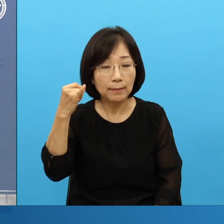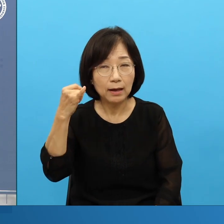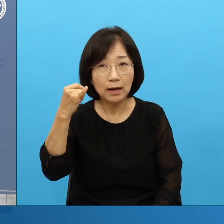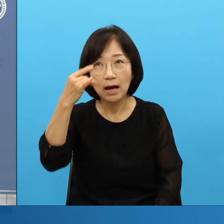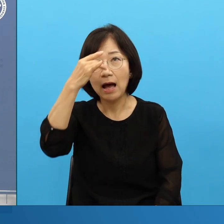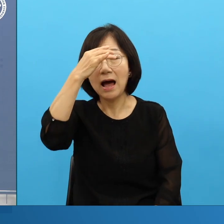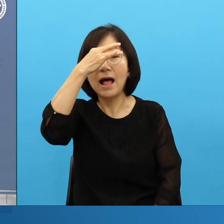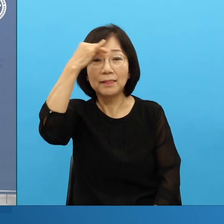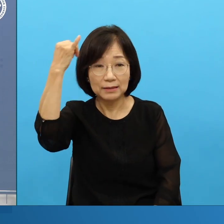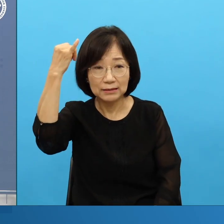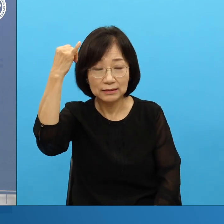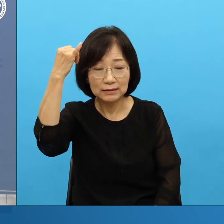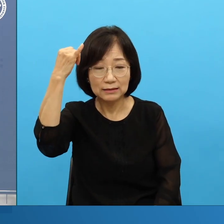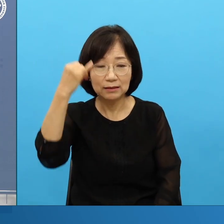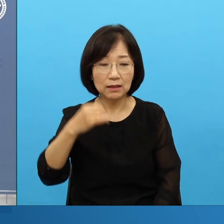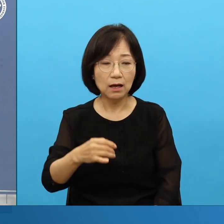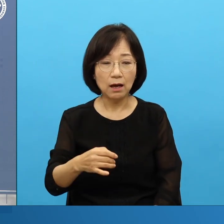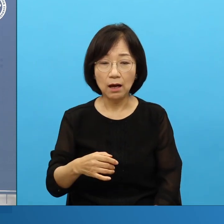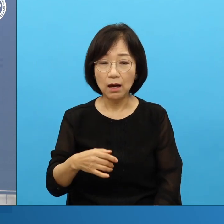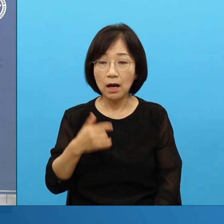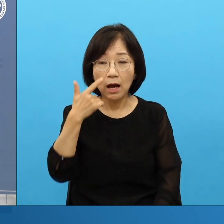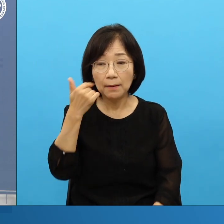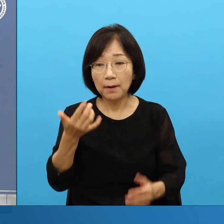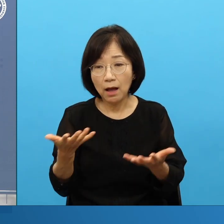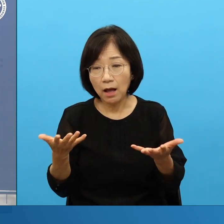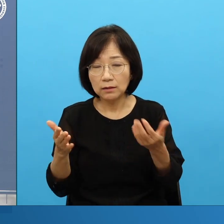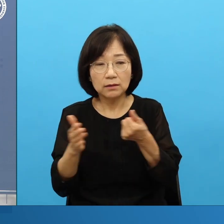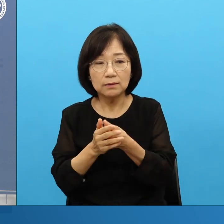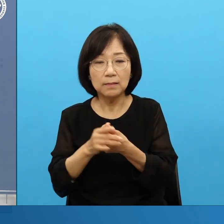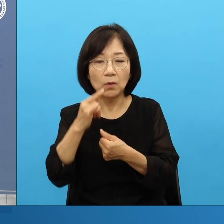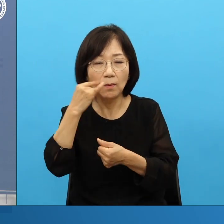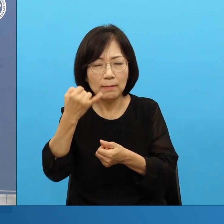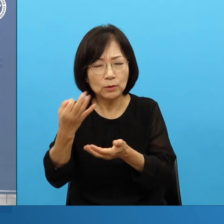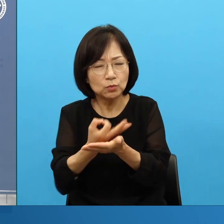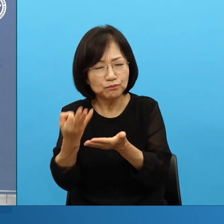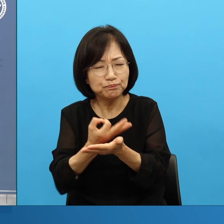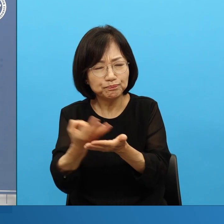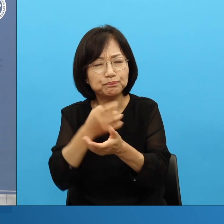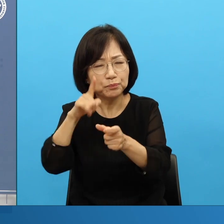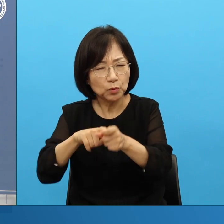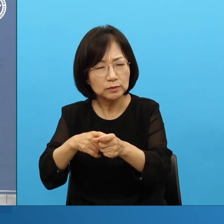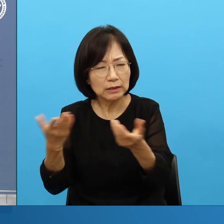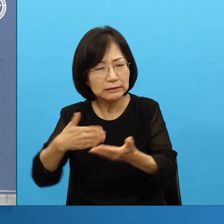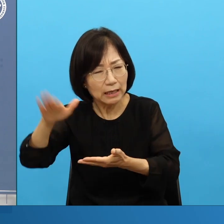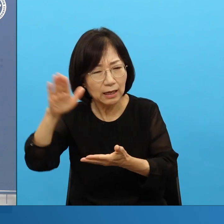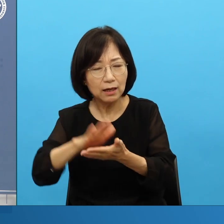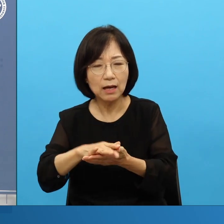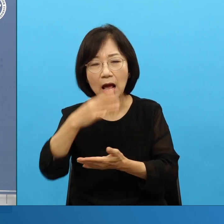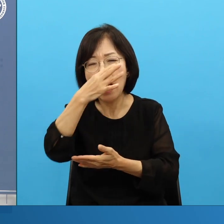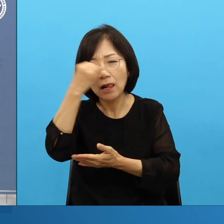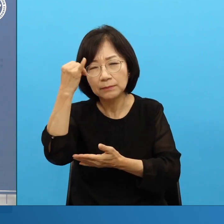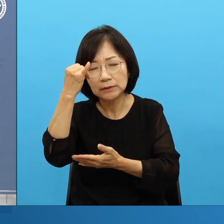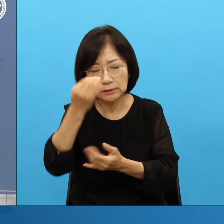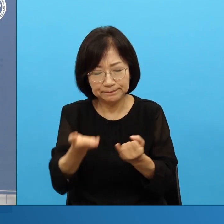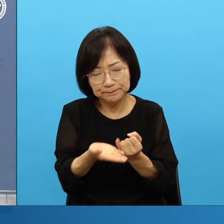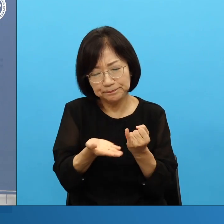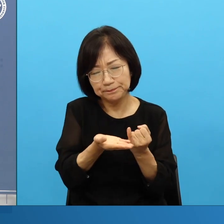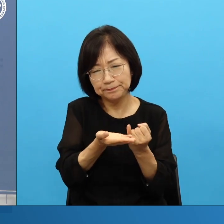돈 벌어와야 돼요. And she lived with her grandma and her mother. My mother had to always go make 이런 money. 상황이 놓인 겁니다. And that was the situation they were